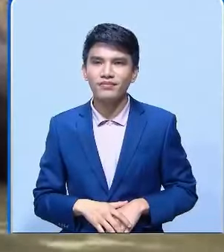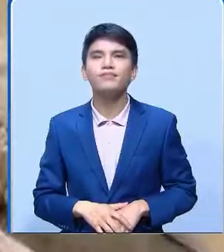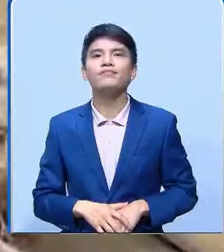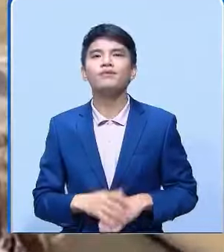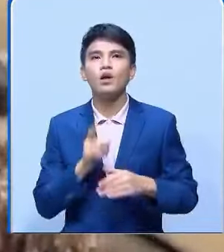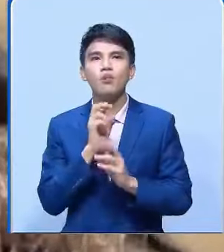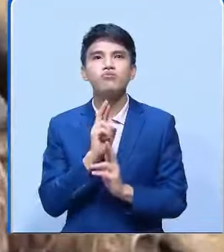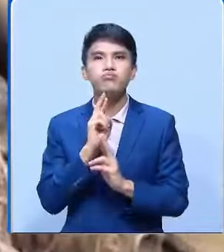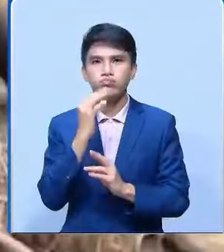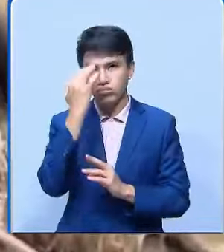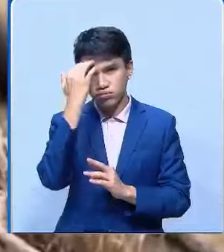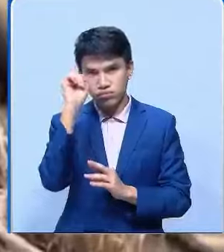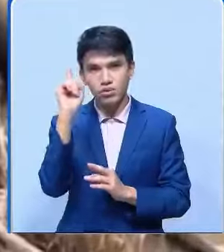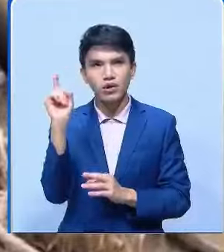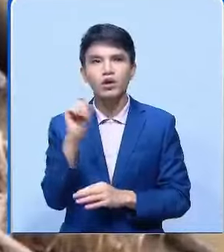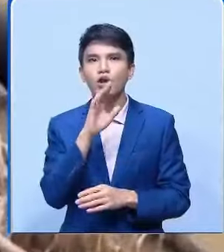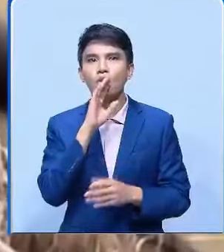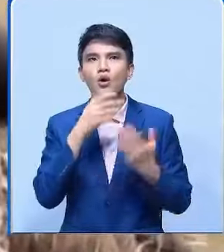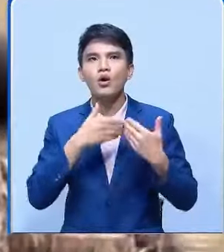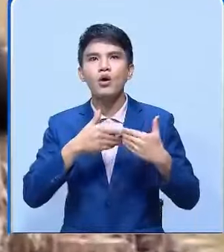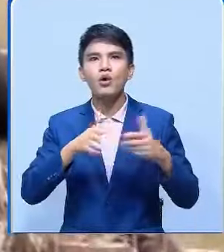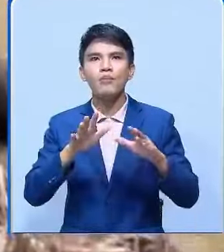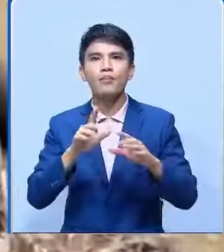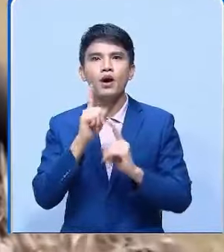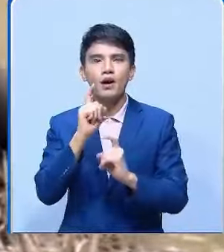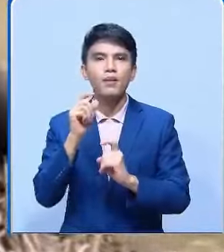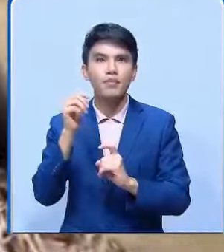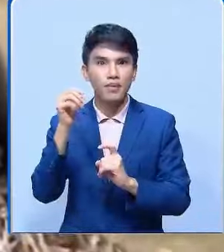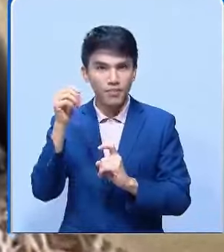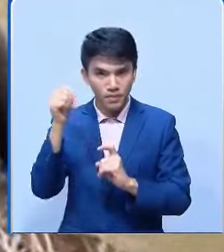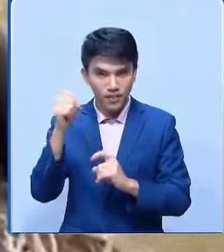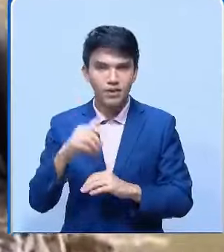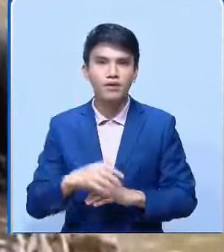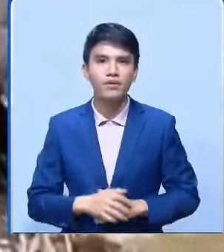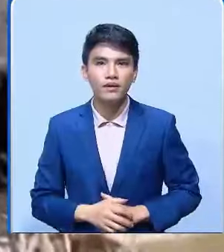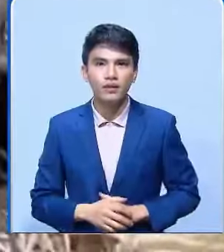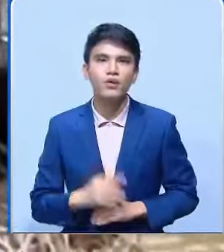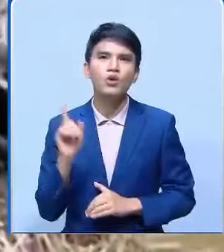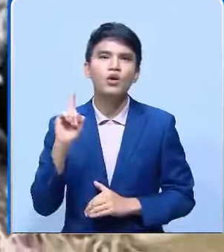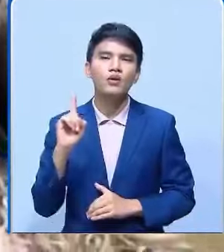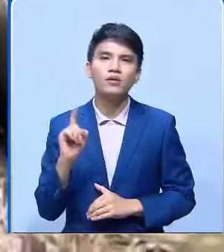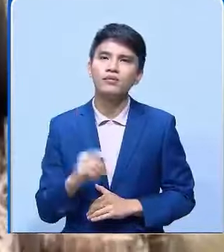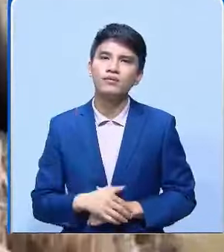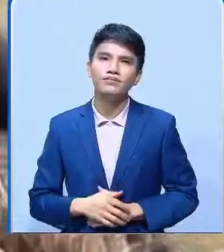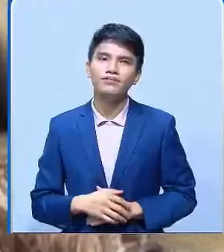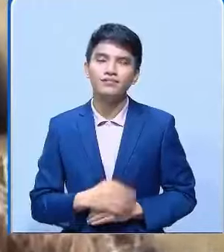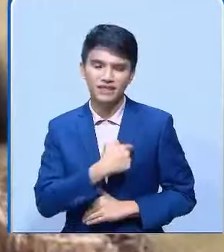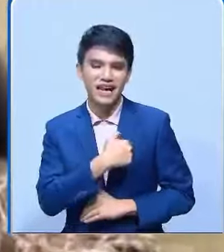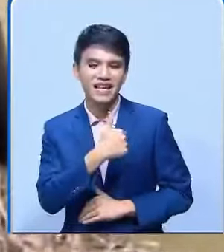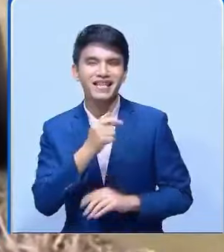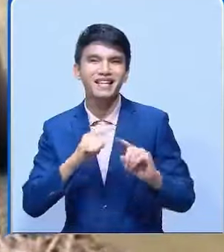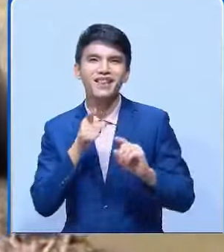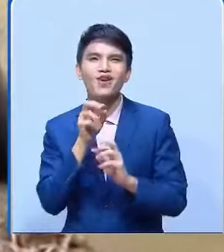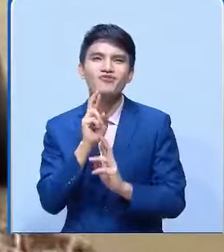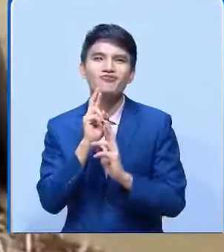ก็ต้องเฝ้าระวังเพราะเกรงไว้เหมือนกันว่าถ้าปล่อยไว้นานเดี๋ยวอาจจะเป็นอันตรายกับชาวบ้านคือเขาบอกไม่ดุก็จริงแต่มันก็ประมา